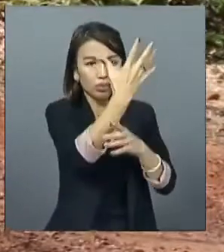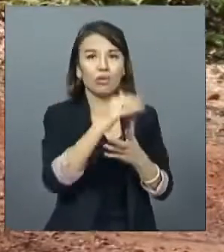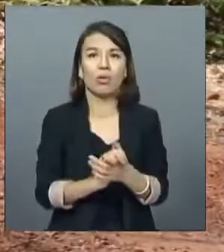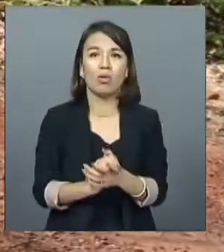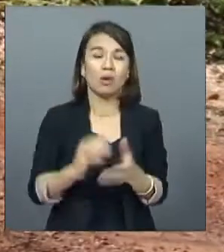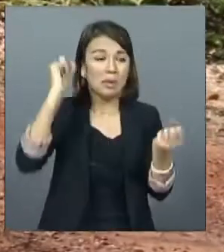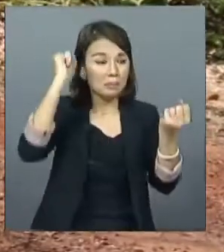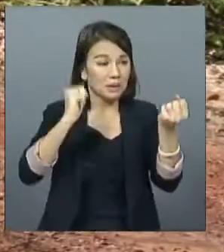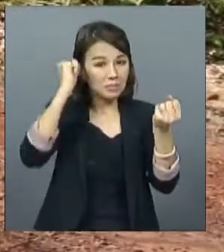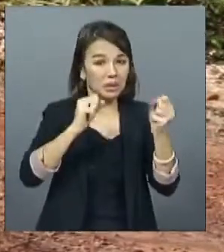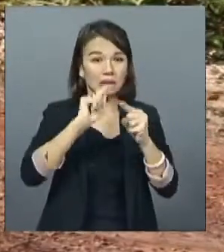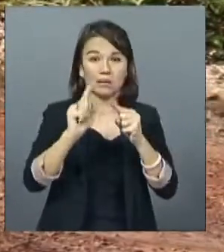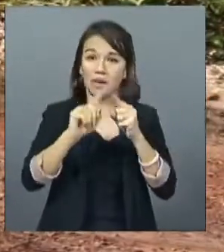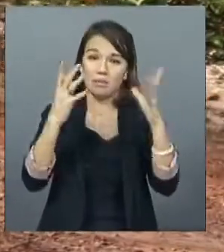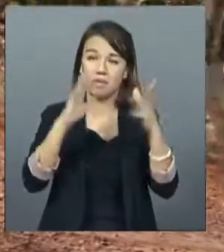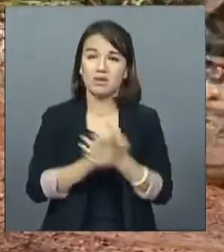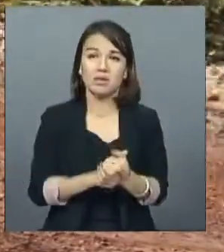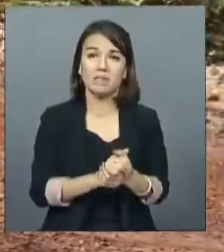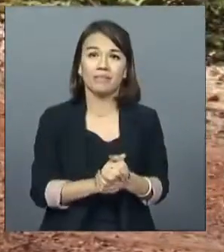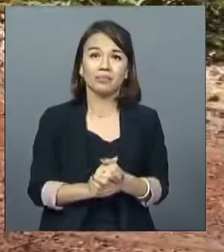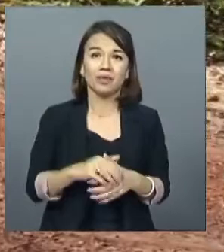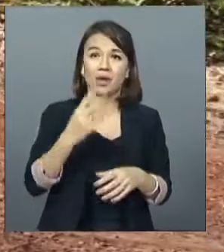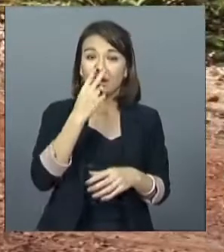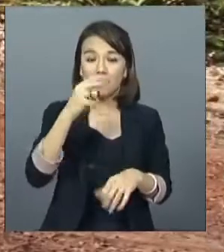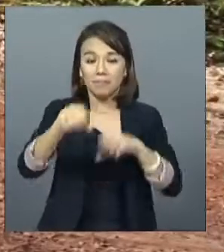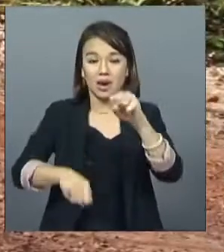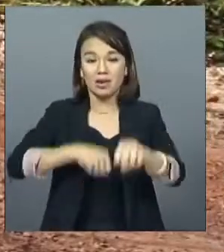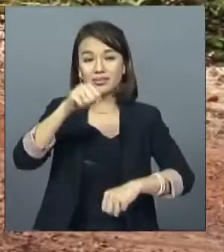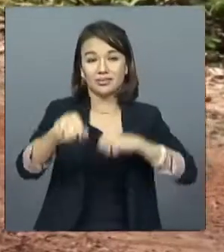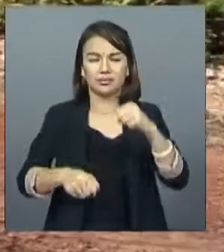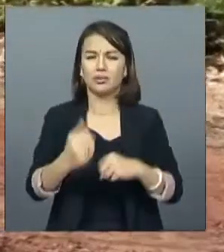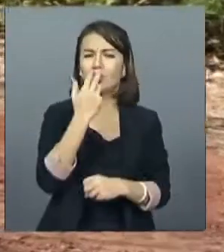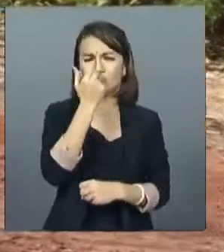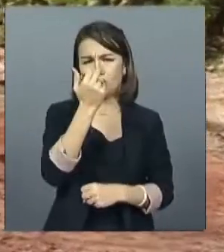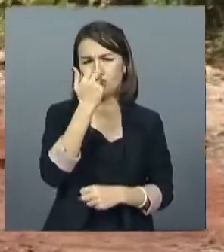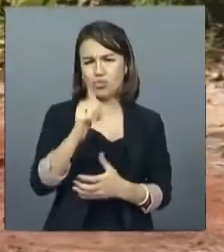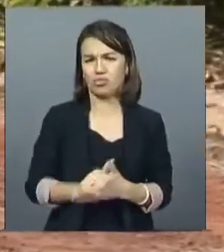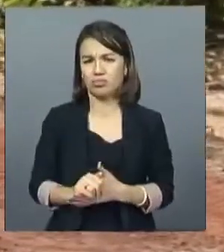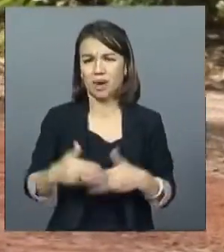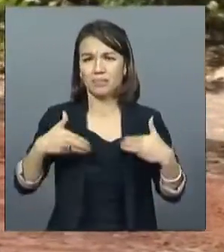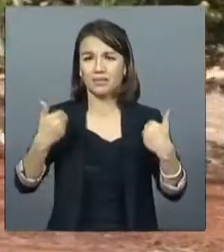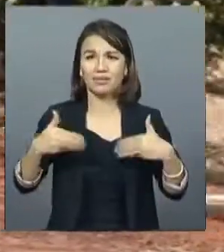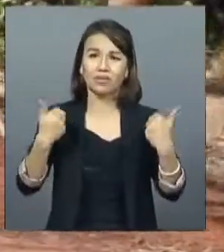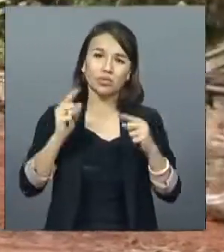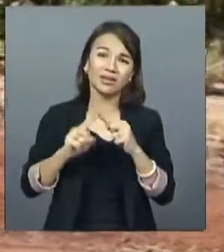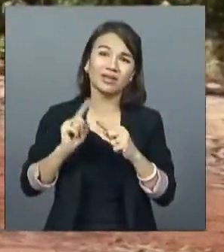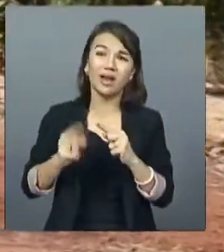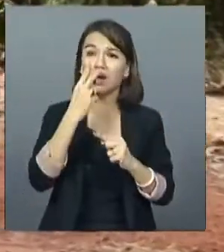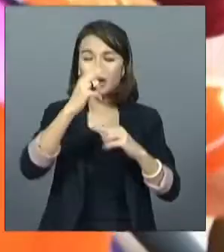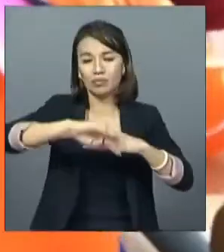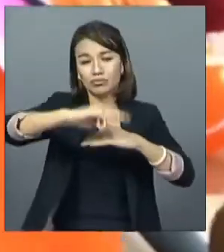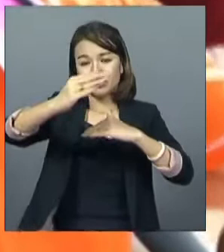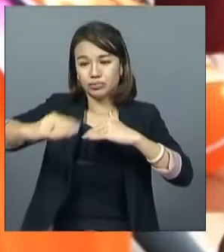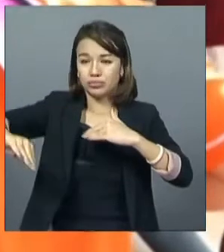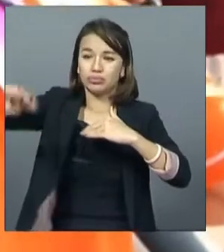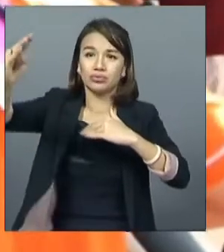วก็นอกจากนั้นก็ในเส้นทางการปั่นก็จะมีความสนุกสนานตื่นเต้นไปกับเส้นทางที่เป็นเส้นทางใหม่ๆซึ่งสอง